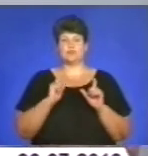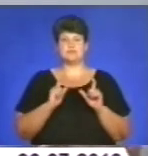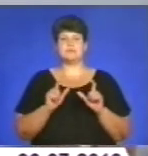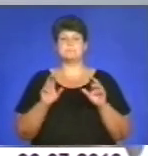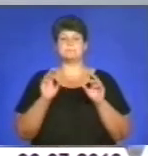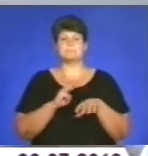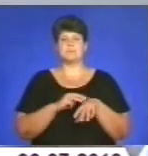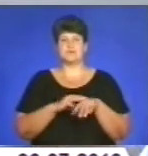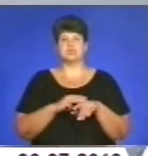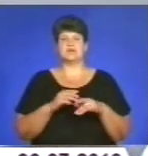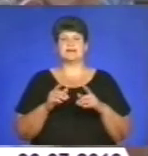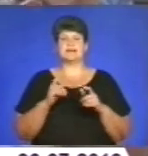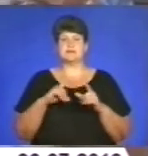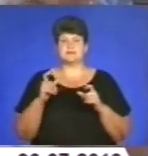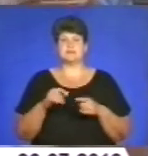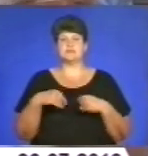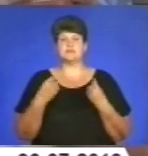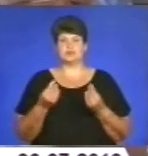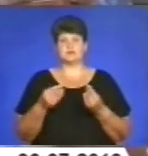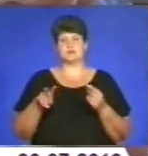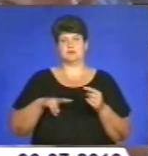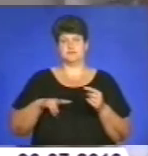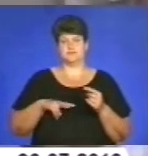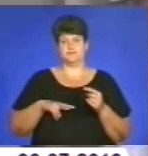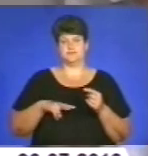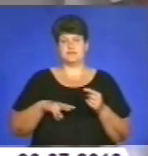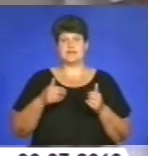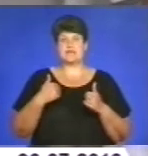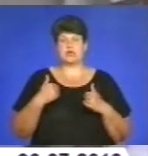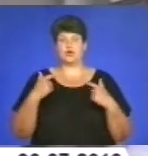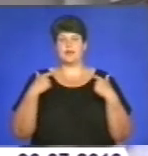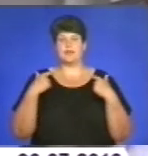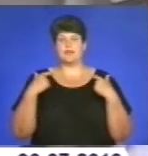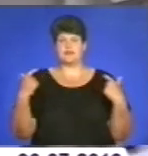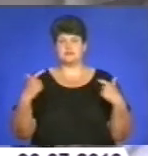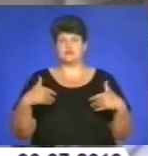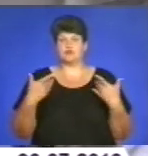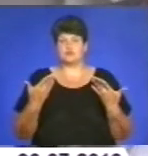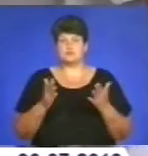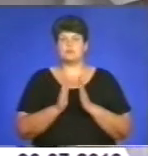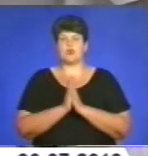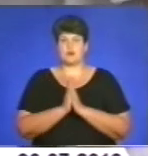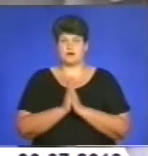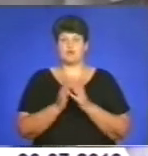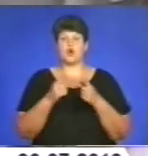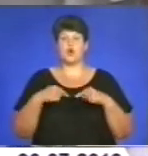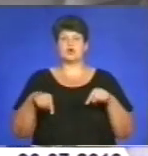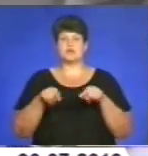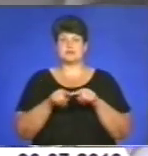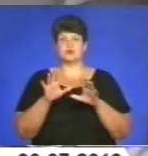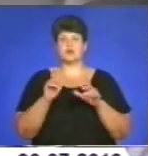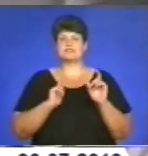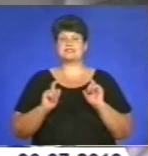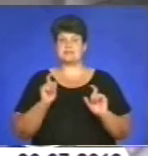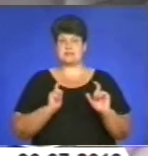дисциплін звернувся ректор закладу Афанасій Ломакович. Я до генерала звернувся з проханням про організацію такого